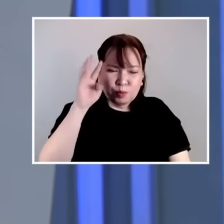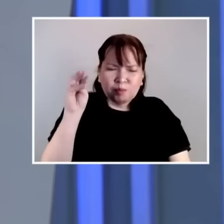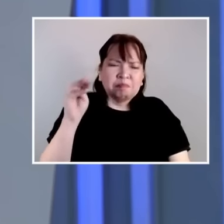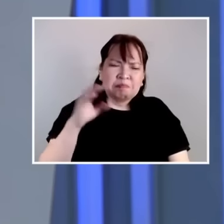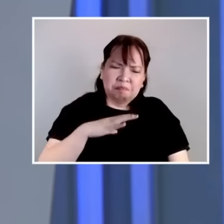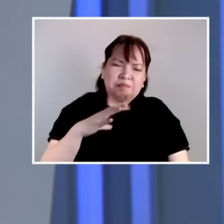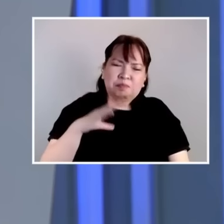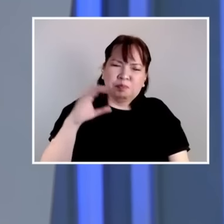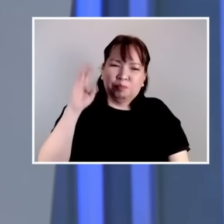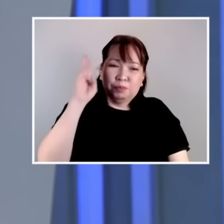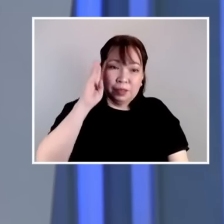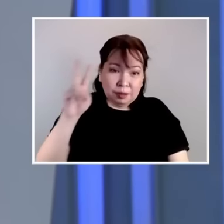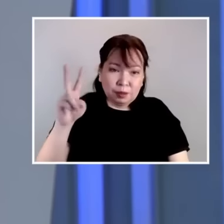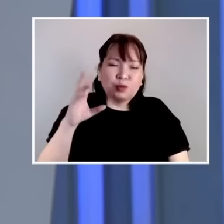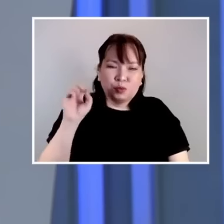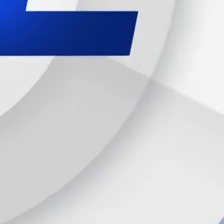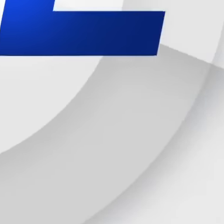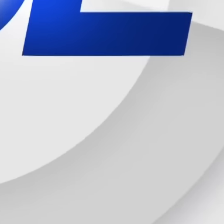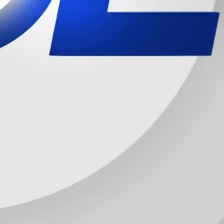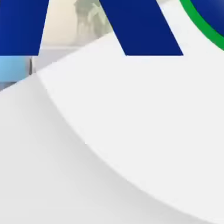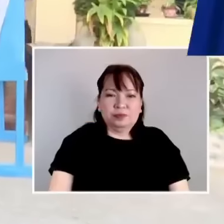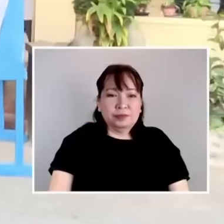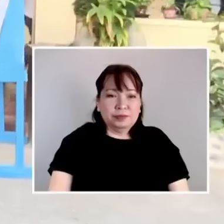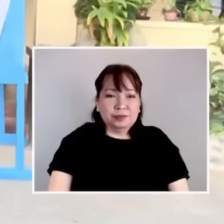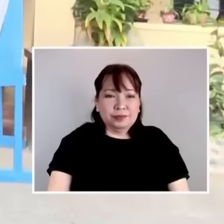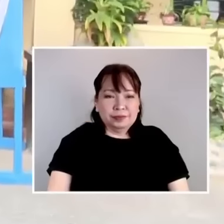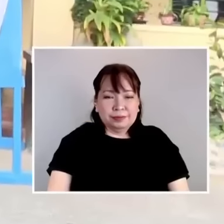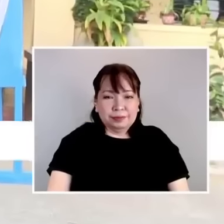Nagpapatrol, Joyce Balancho.